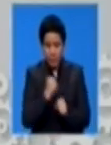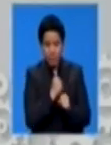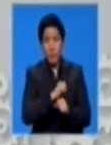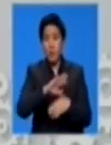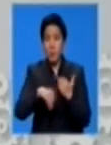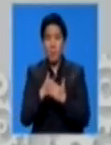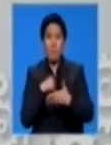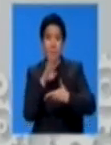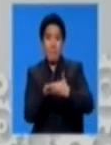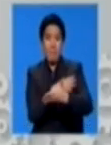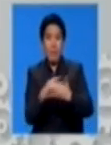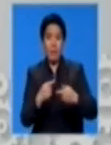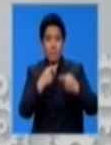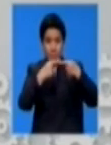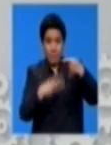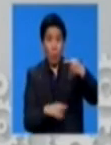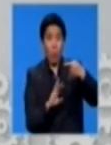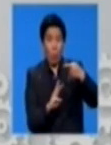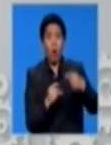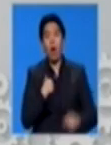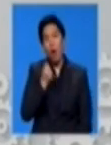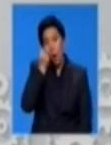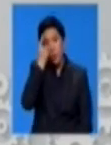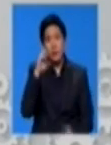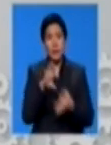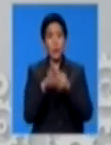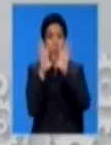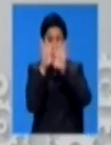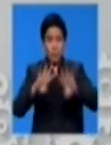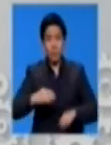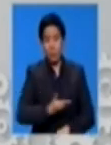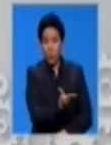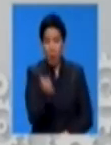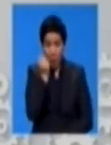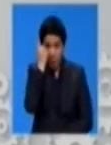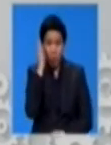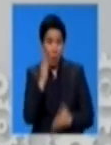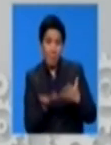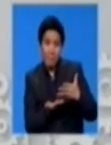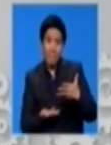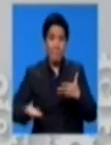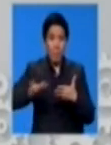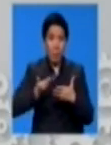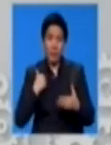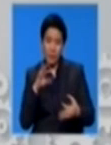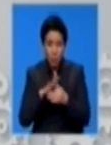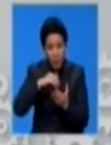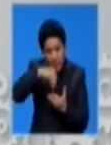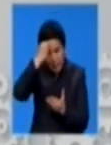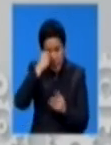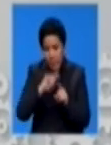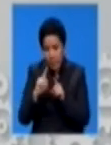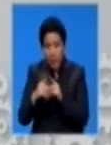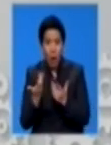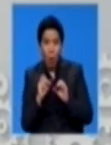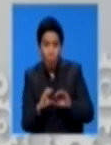ำหนดยุทธศาสตร์6ด้านไว้ดังนี้นะครับเสริมสร้างความเข้าใจเกี่ยวกับประชาคมอาเซียนก่อน แล้วยกระดับคุณภาพและสร้างโอกาสทางการศึกษาผลิตก